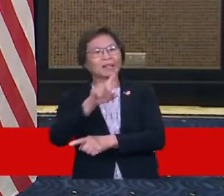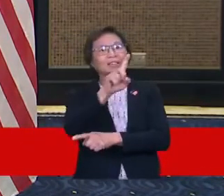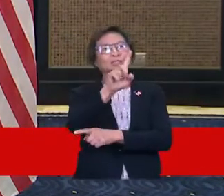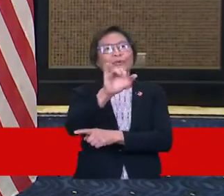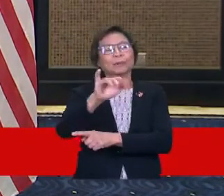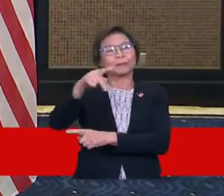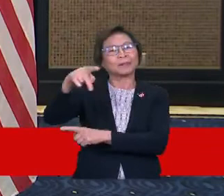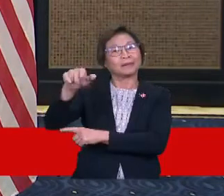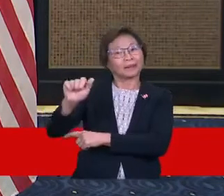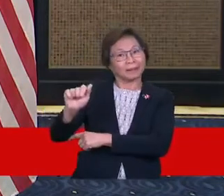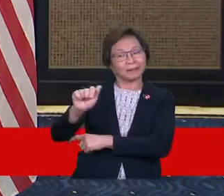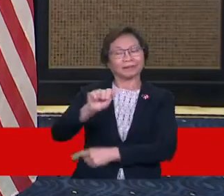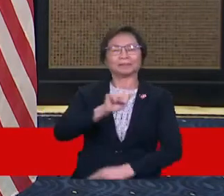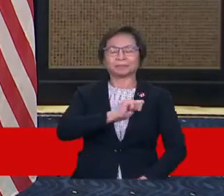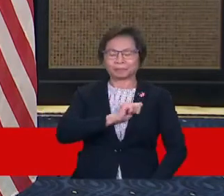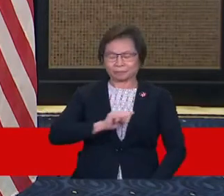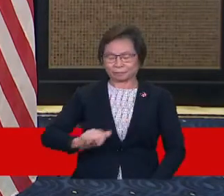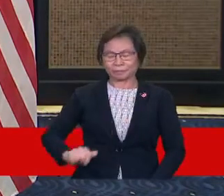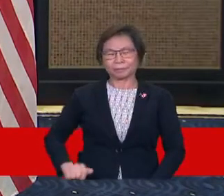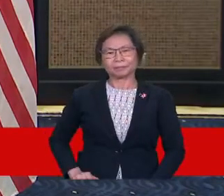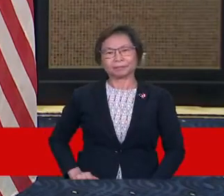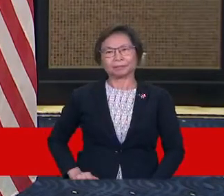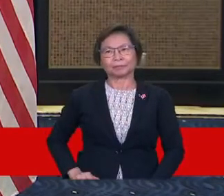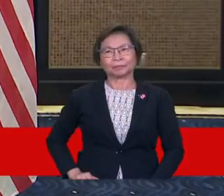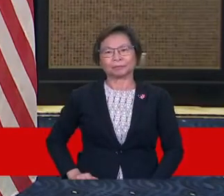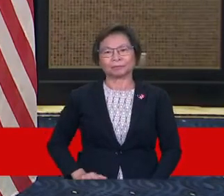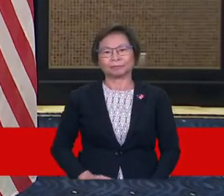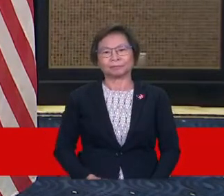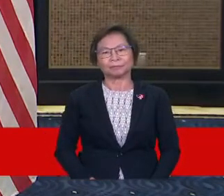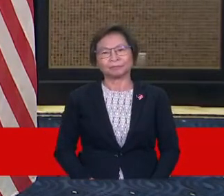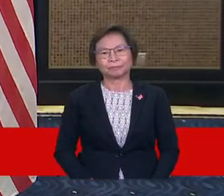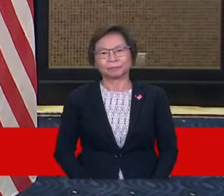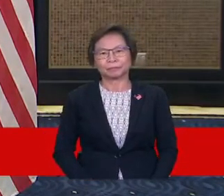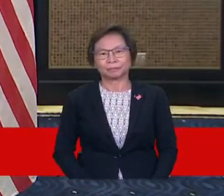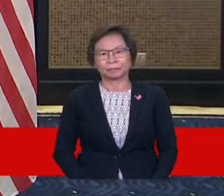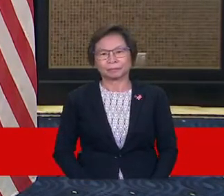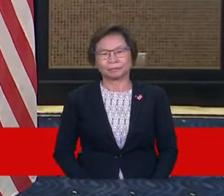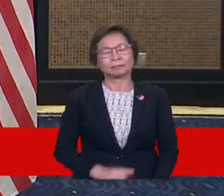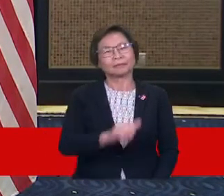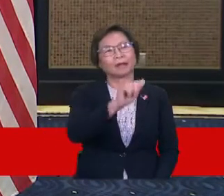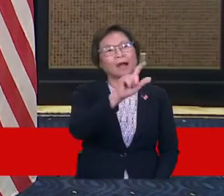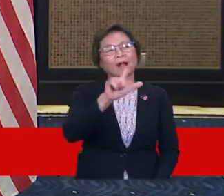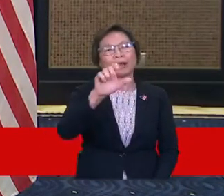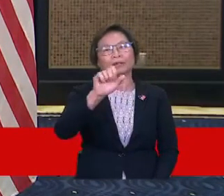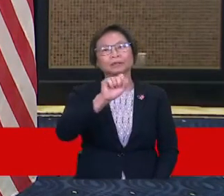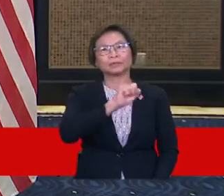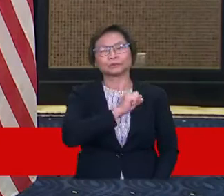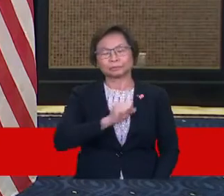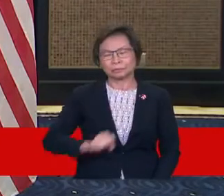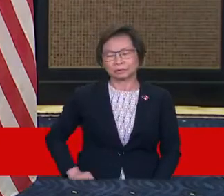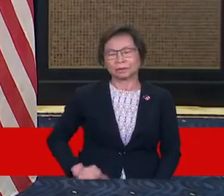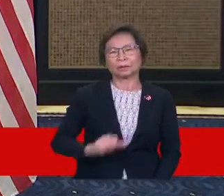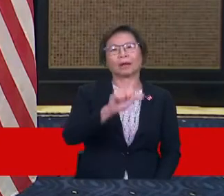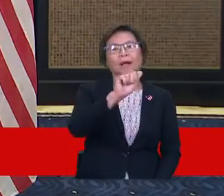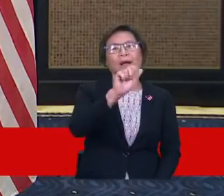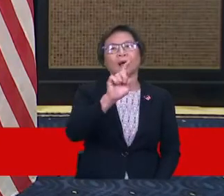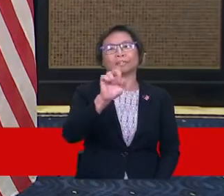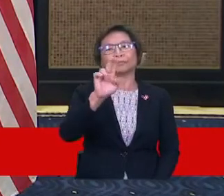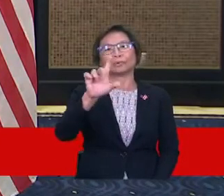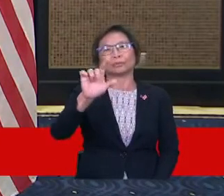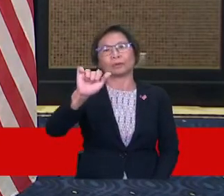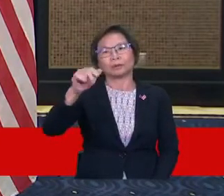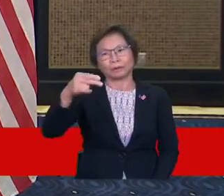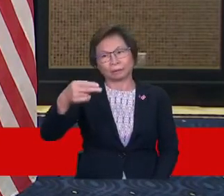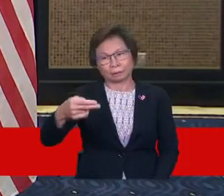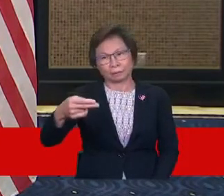Maha Mulia Sri Paduka Baginda yang di-pertuan Agung Al Sultan Abdullah reyot Udin